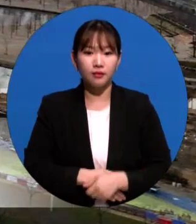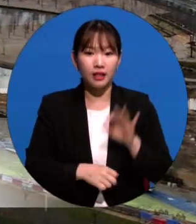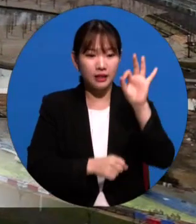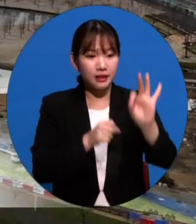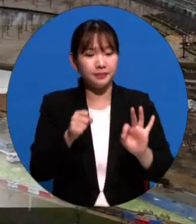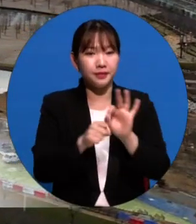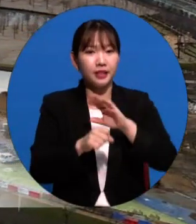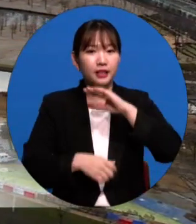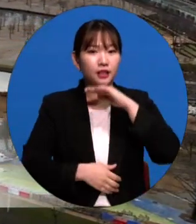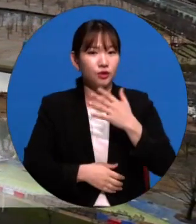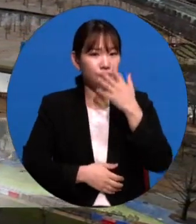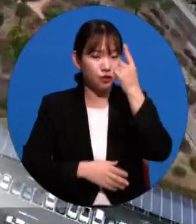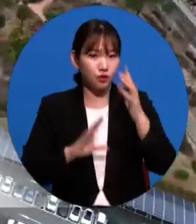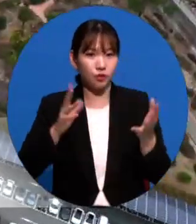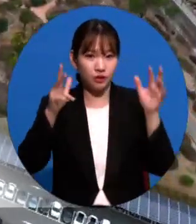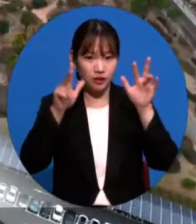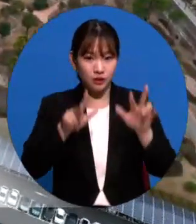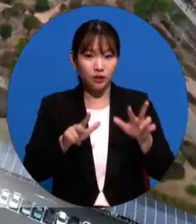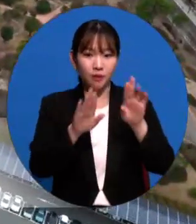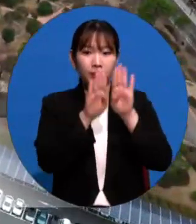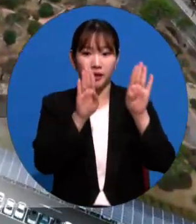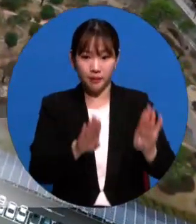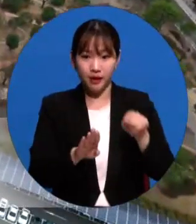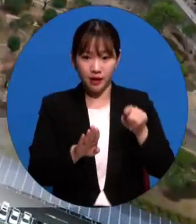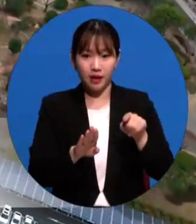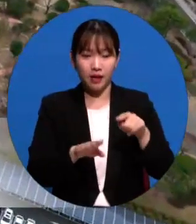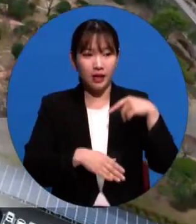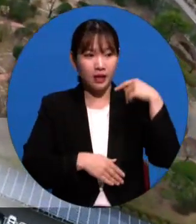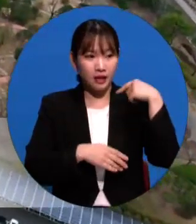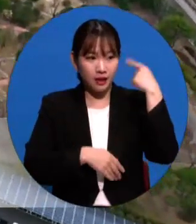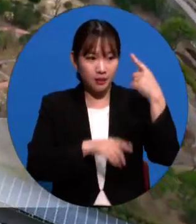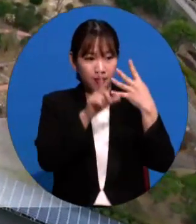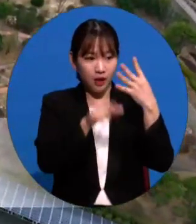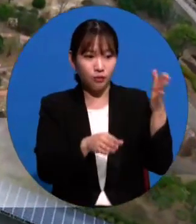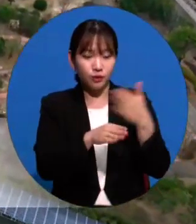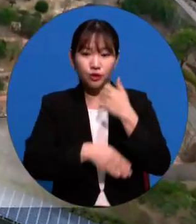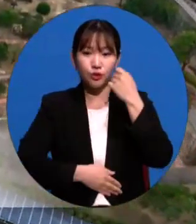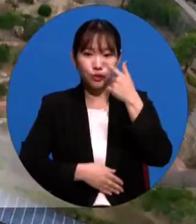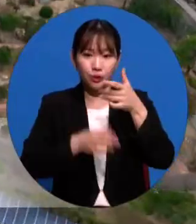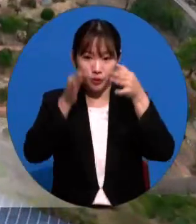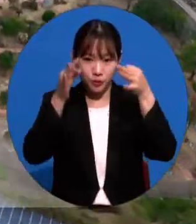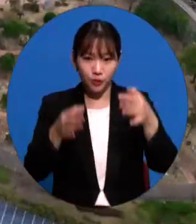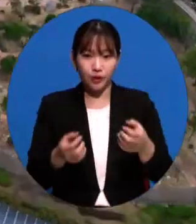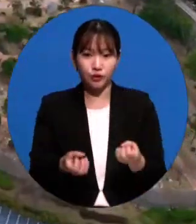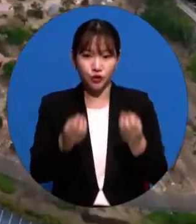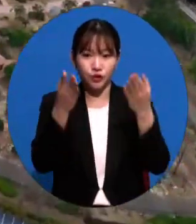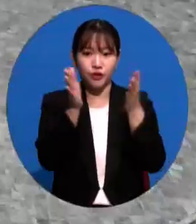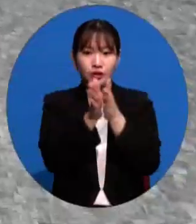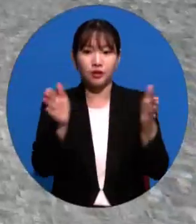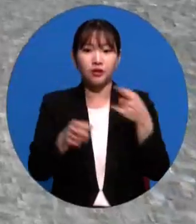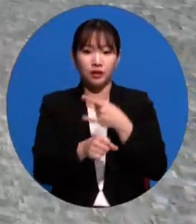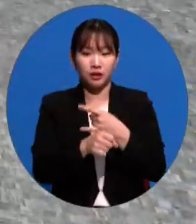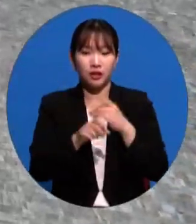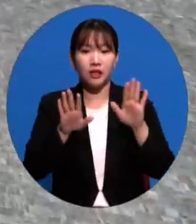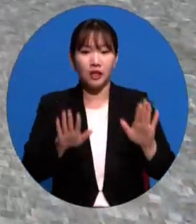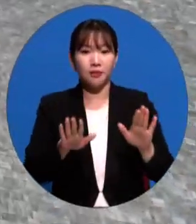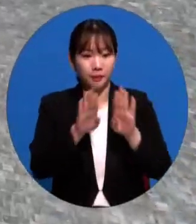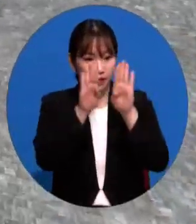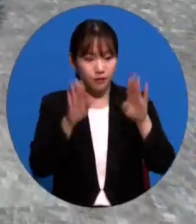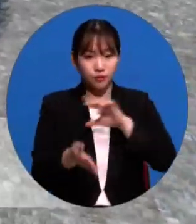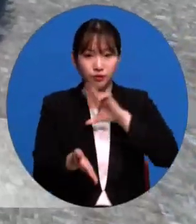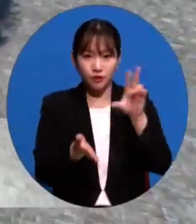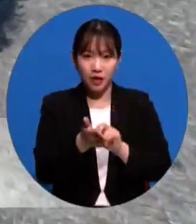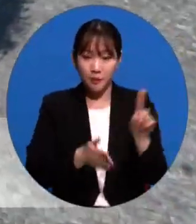10년을 기다린 순천만 국제정원 박람회가 다음 달부터 6개월간의 축제에 들어갑니다. 이번 박람회